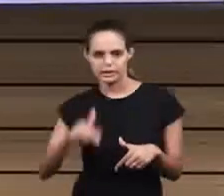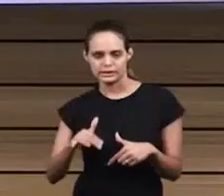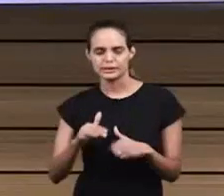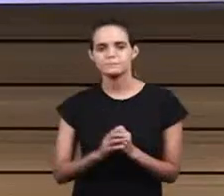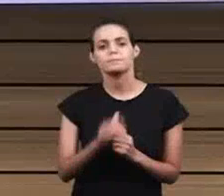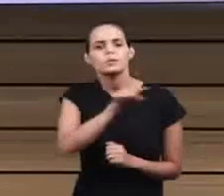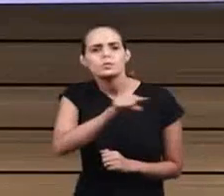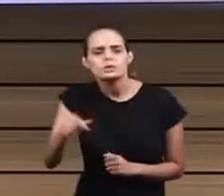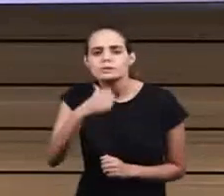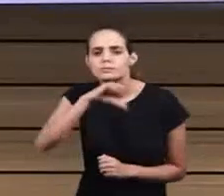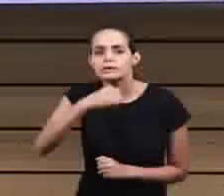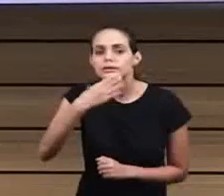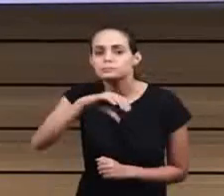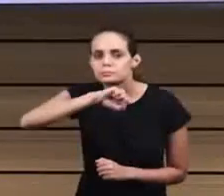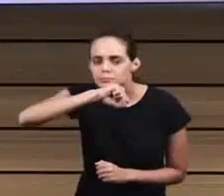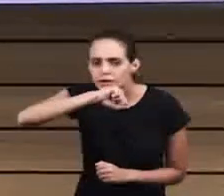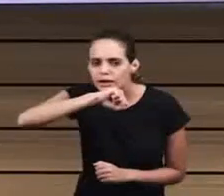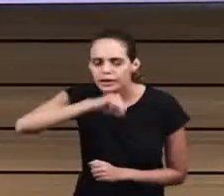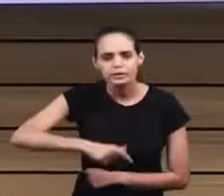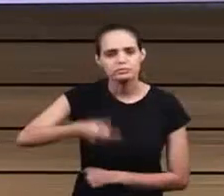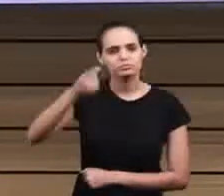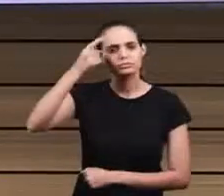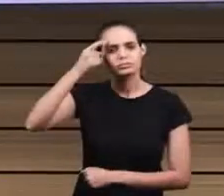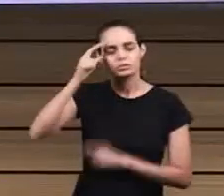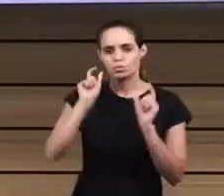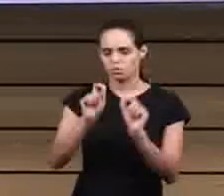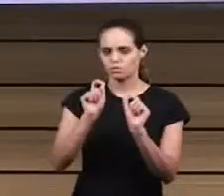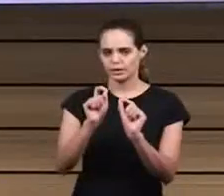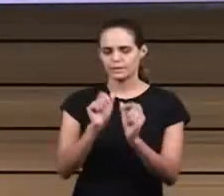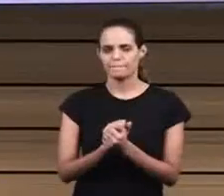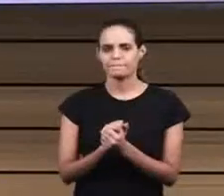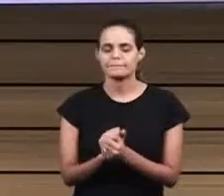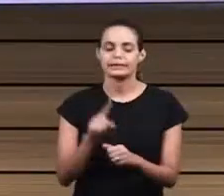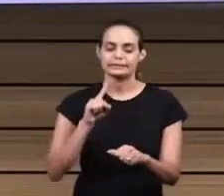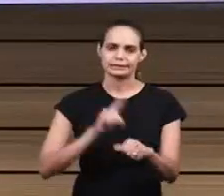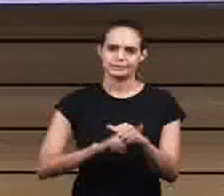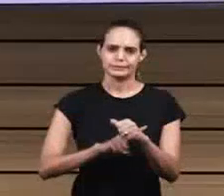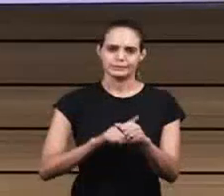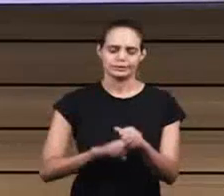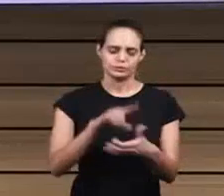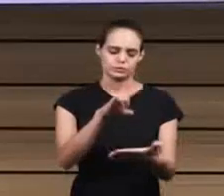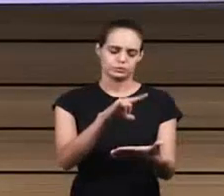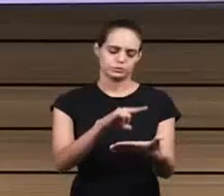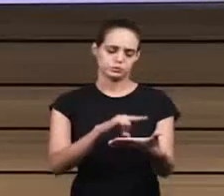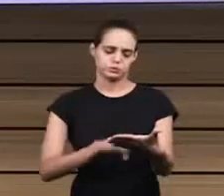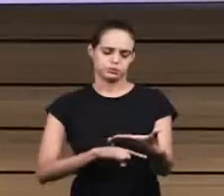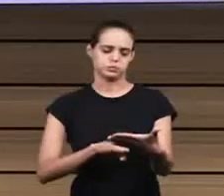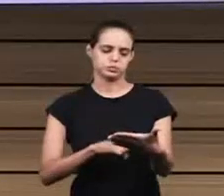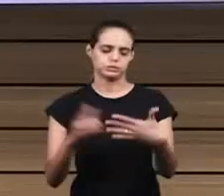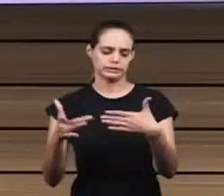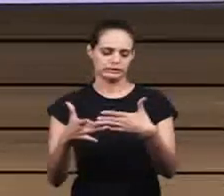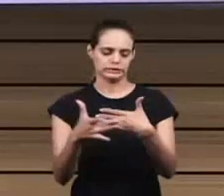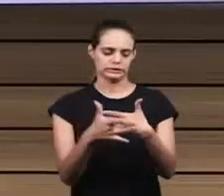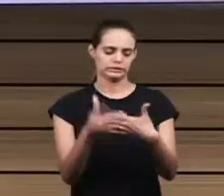mehr Tipps und Details geben, wie man mit den Kindern arbeiten kann. Was müsst ihr Eltern im Hinterkopf behalten?